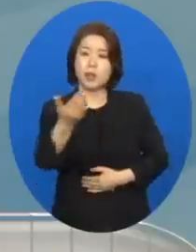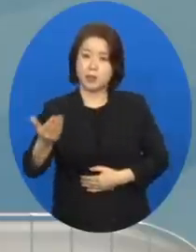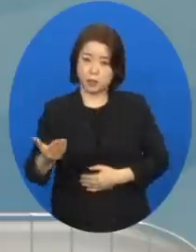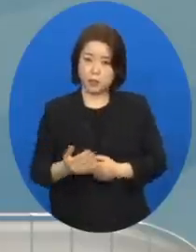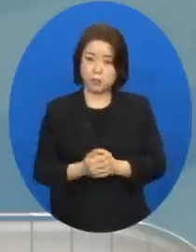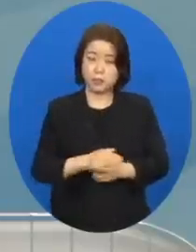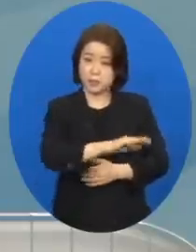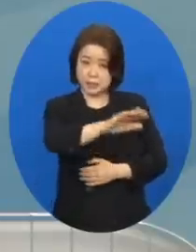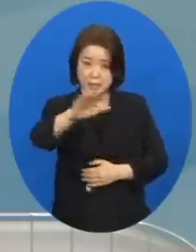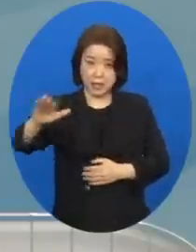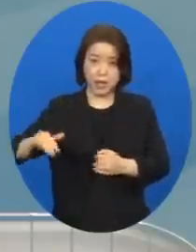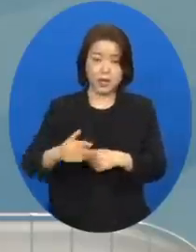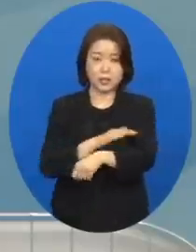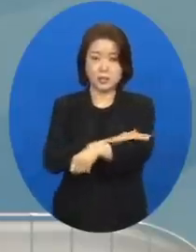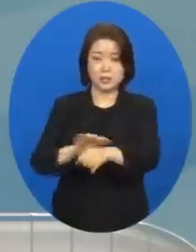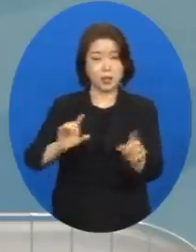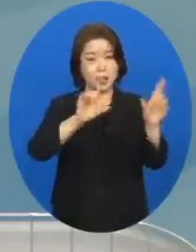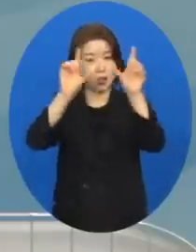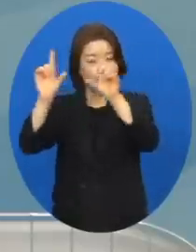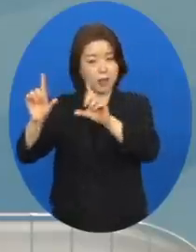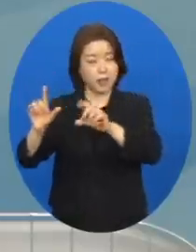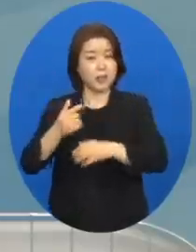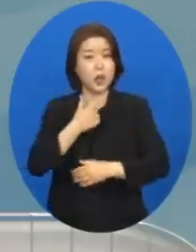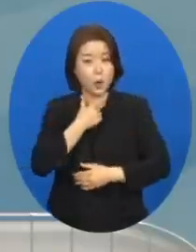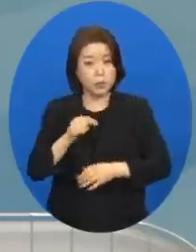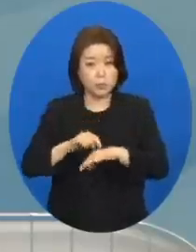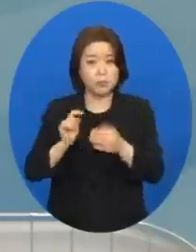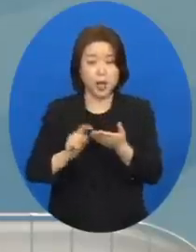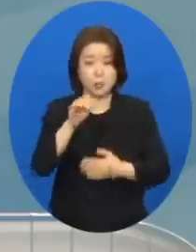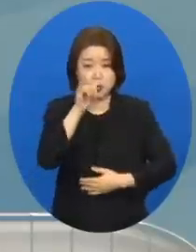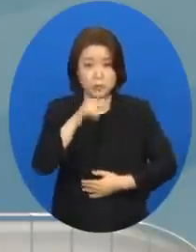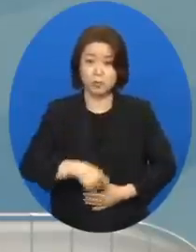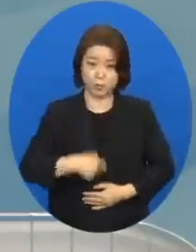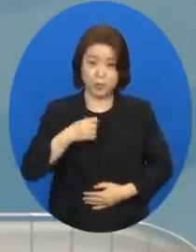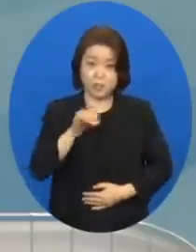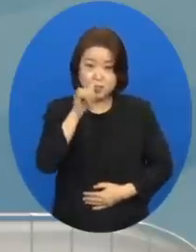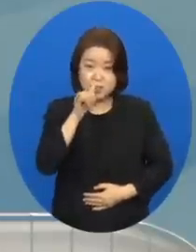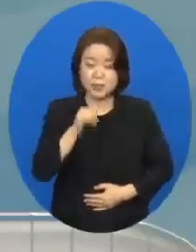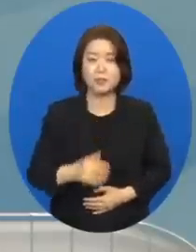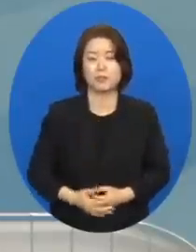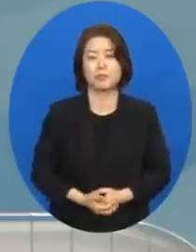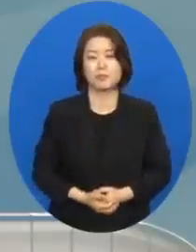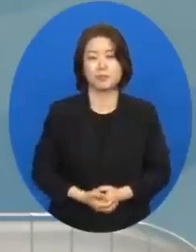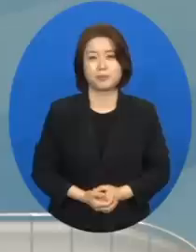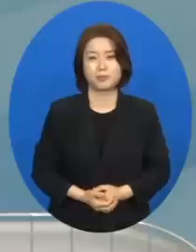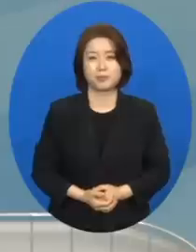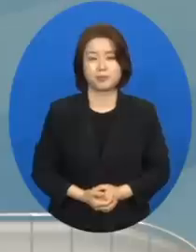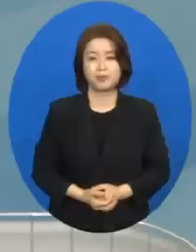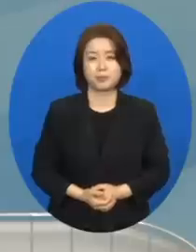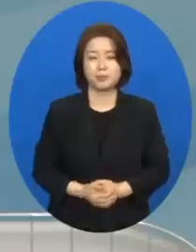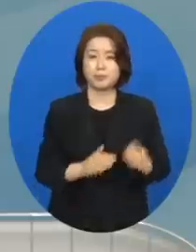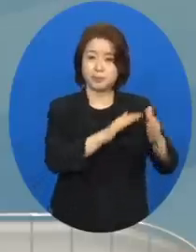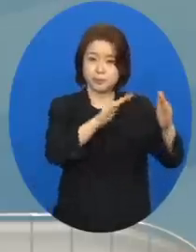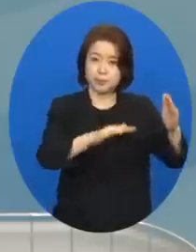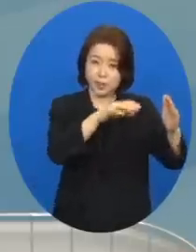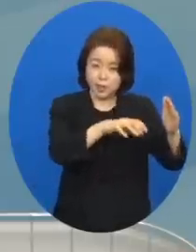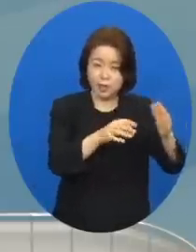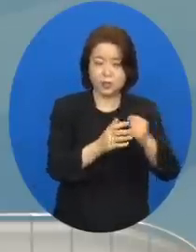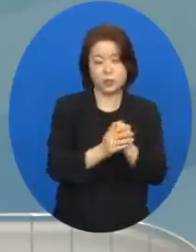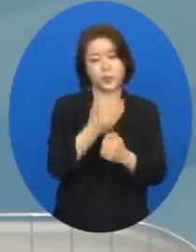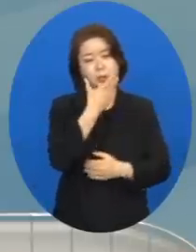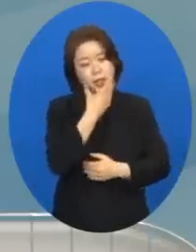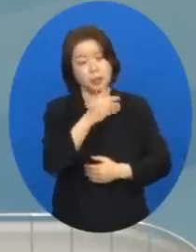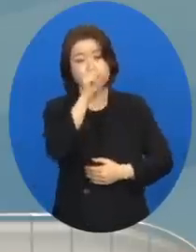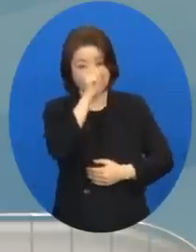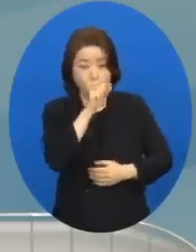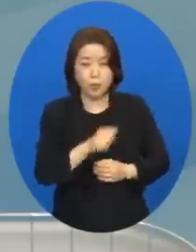여러분들은 다 잘 살고 싶은 마음이 있잖아요, 솔직히. 그죠? 가정도 행복하고